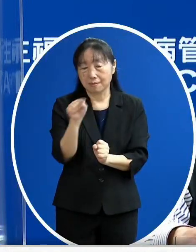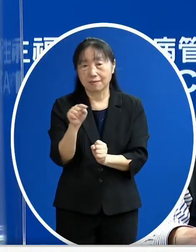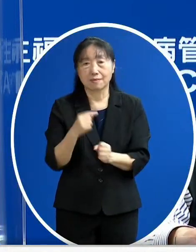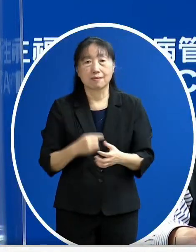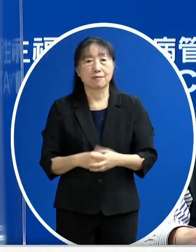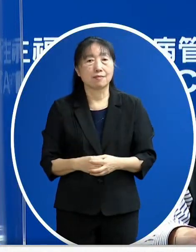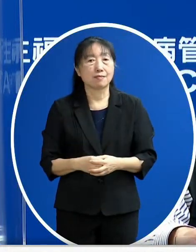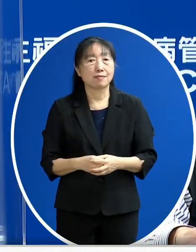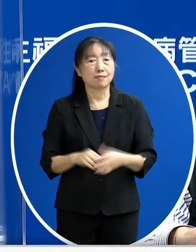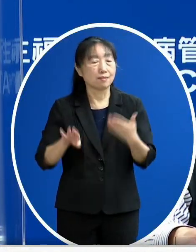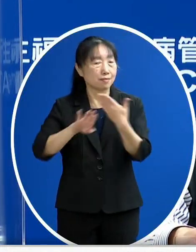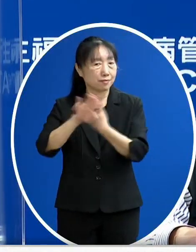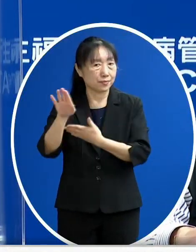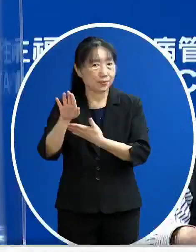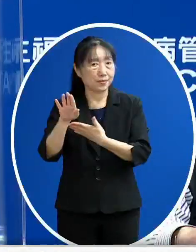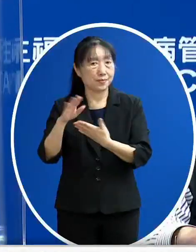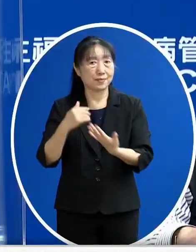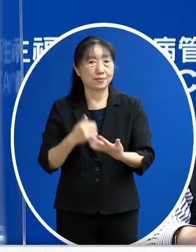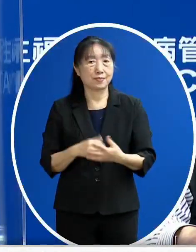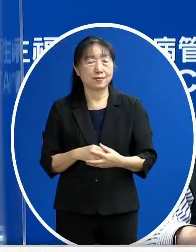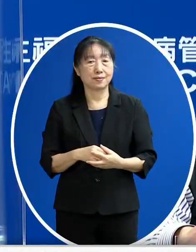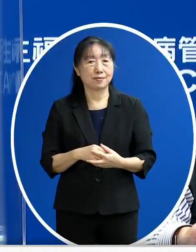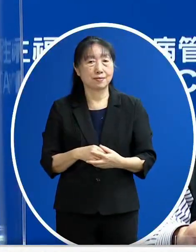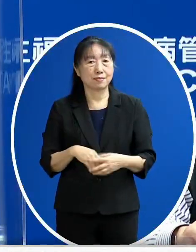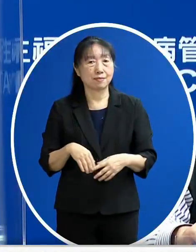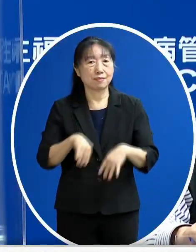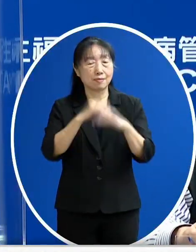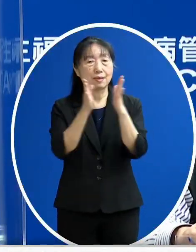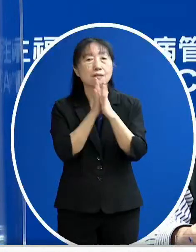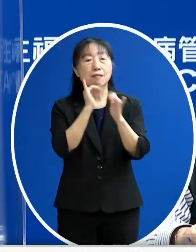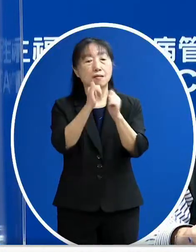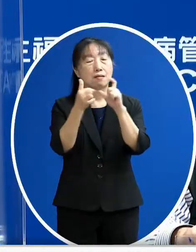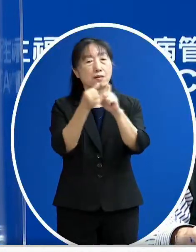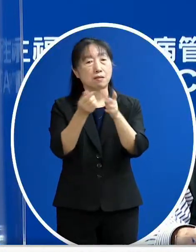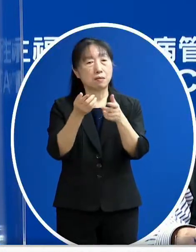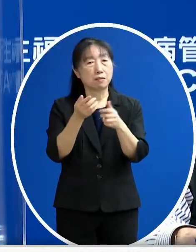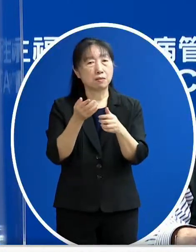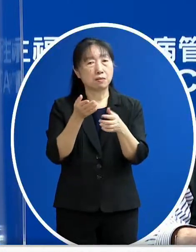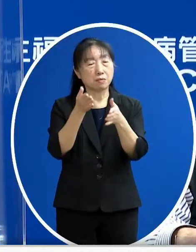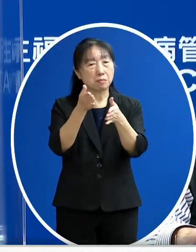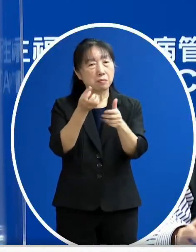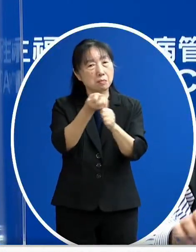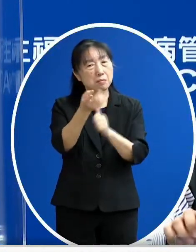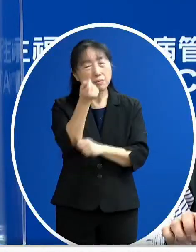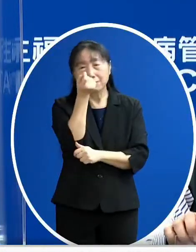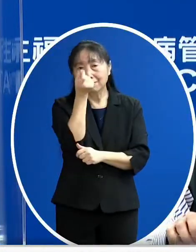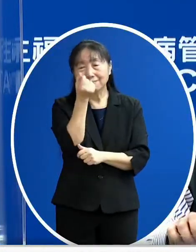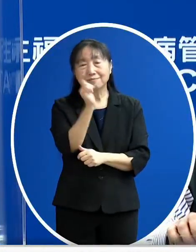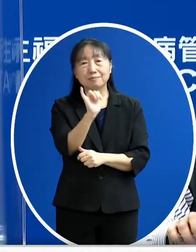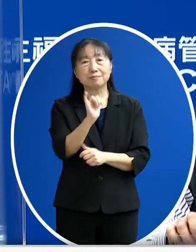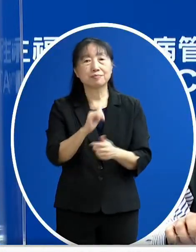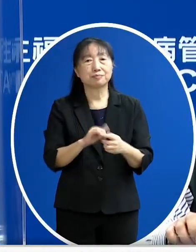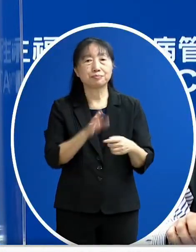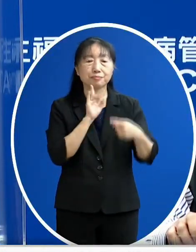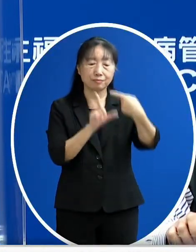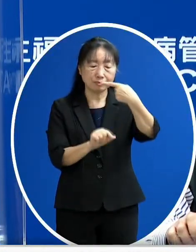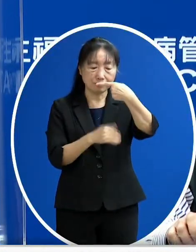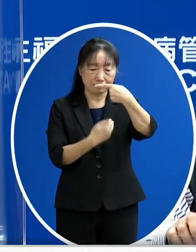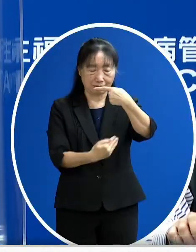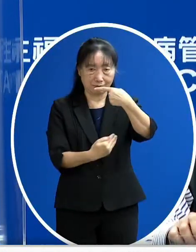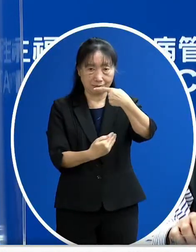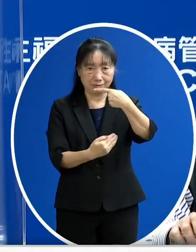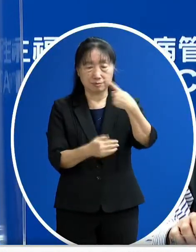形。那其他相对的都是在社区的影响相对的比较小，但